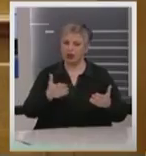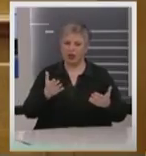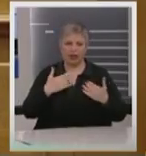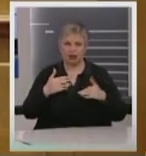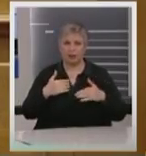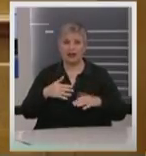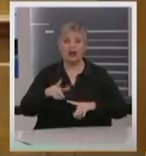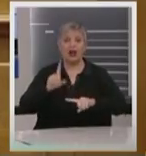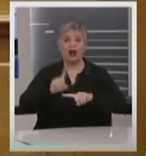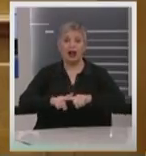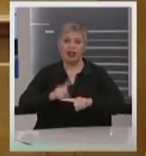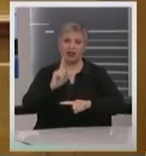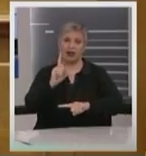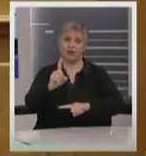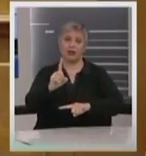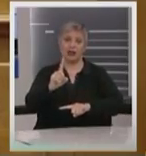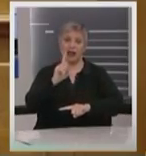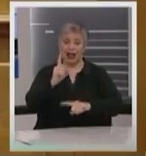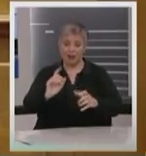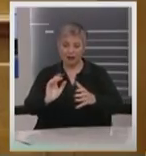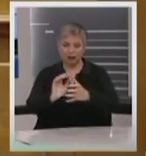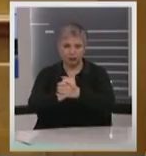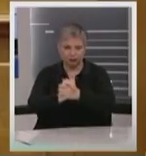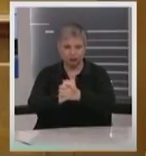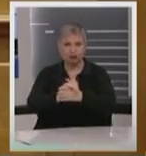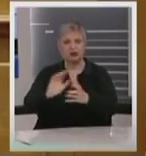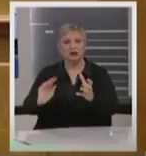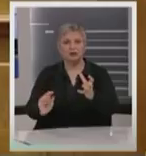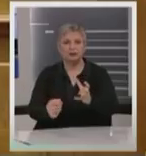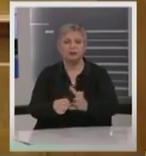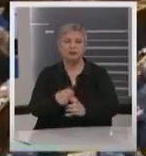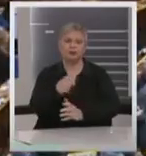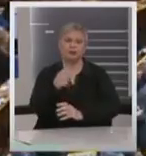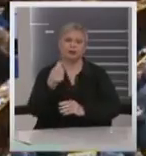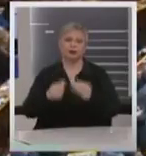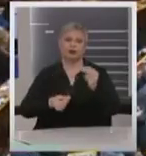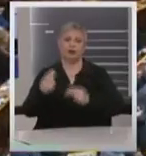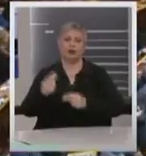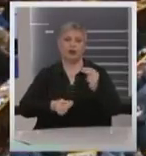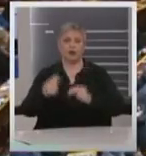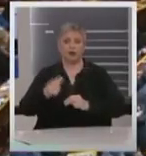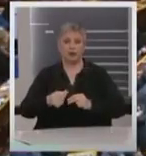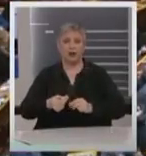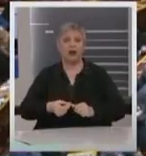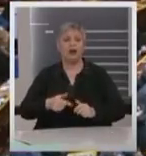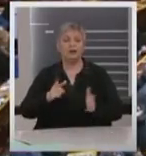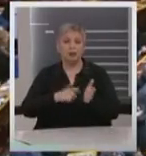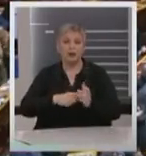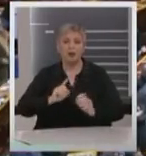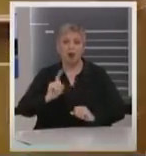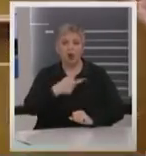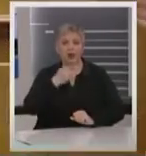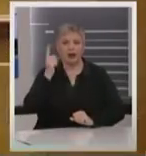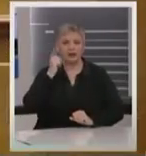θα βγούμε από την κρίση αν δεν ενώσουμε τις δυνάμεις μας και αν δεν αντιληφθούμε επιτέλους ότι αυτή η προσπάθεια μας